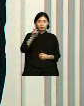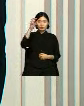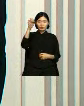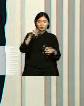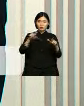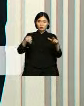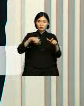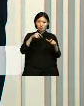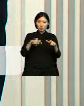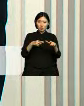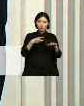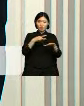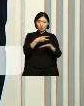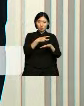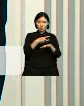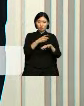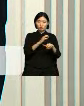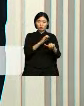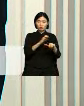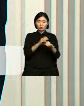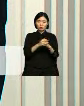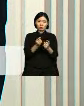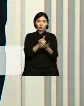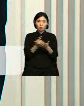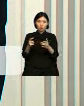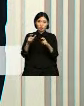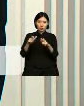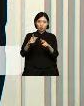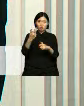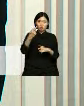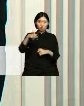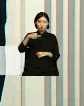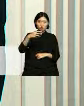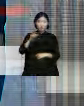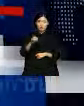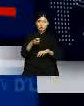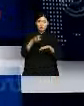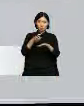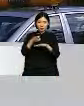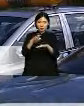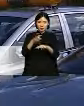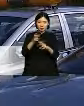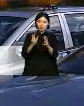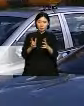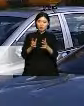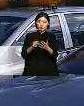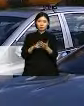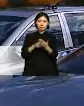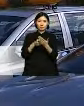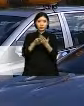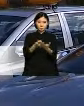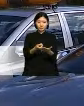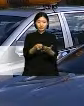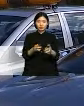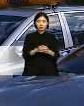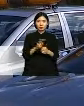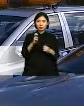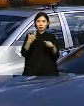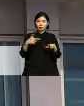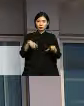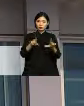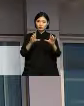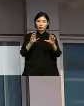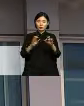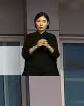고양시가 지역 내 대중교통 소외 지역을 운행하는 고양 놀이버스 운행 사업을 본격화합니다. 지난 27일